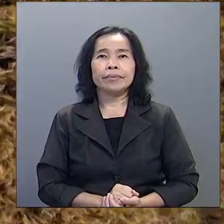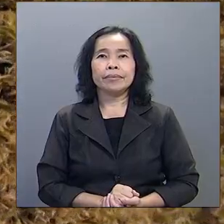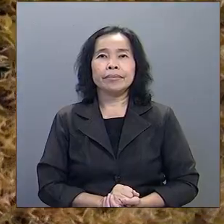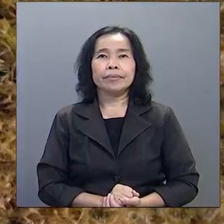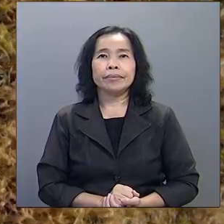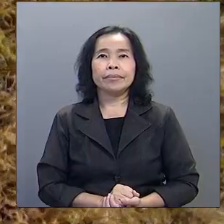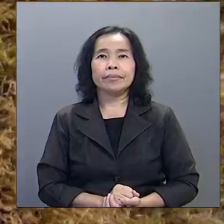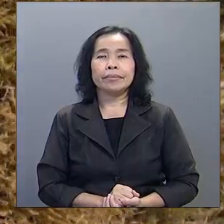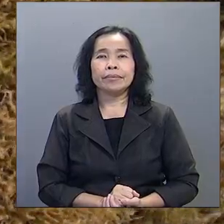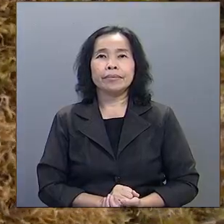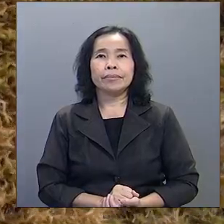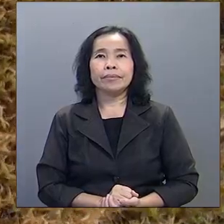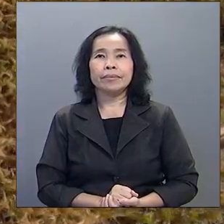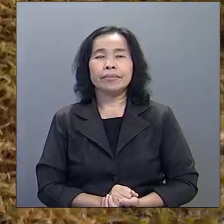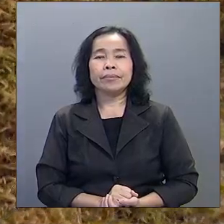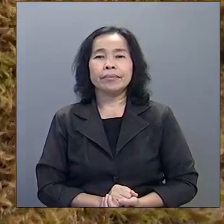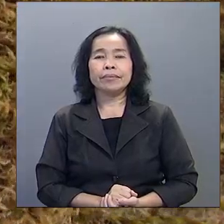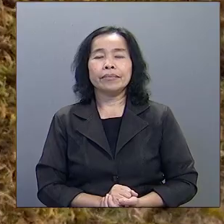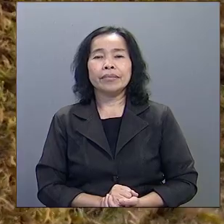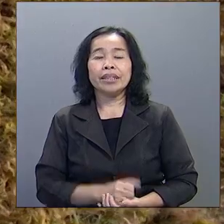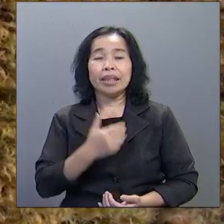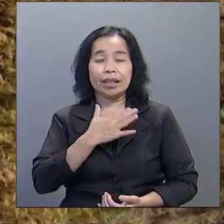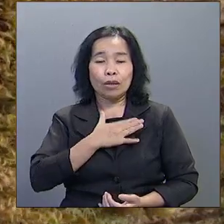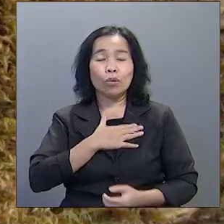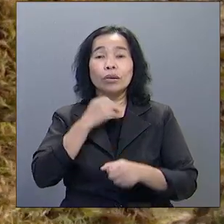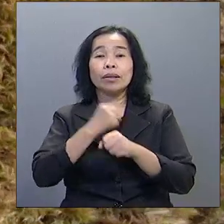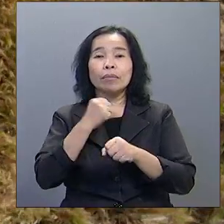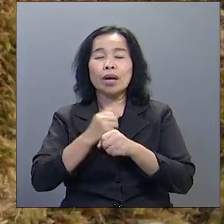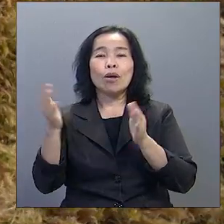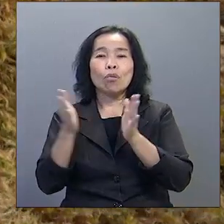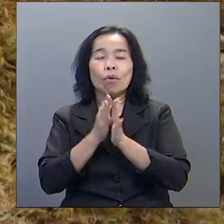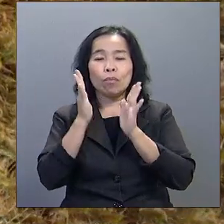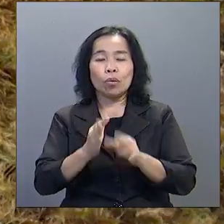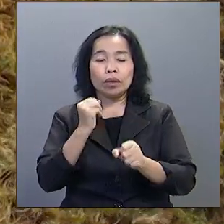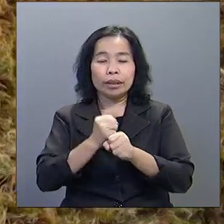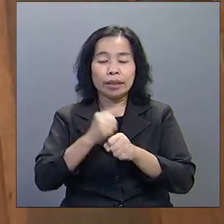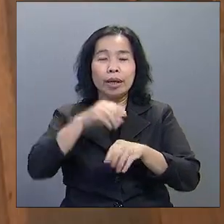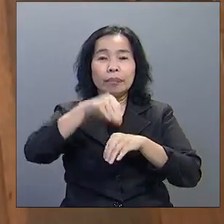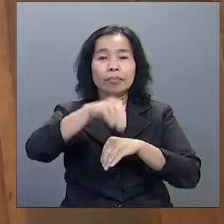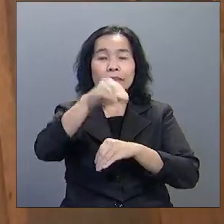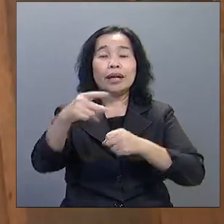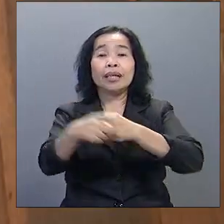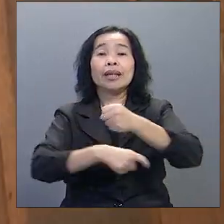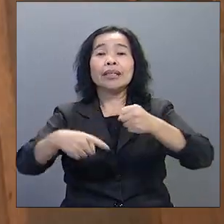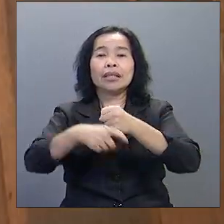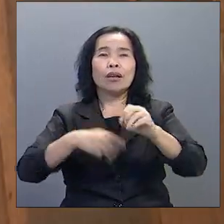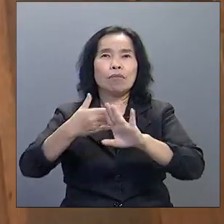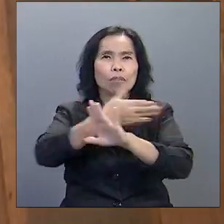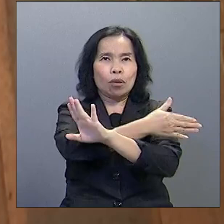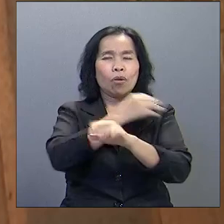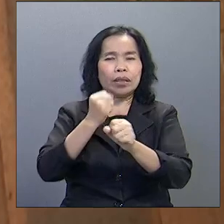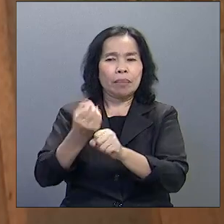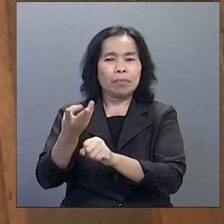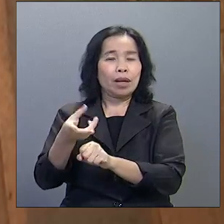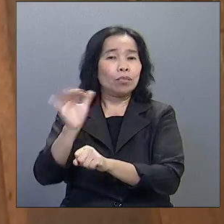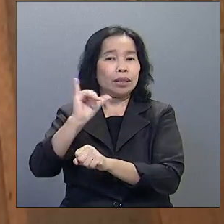ครับเอ่อจริงๆเราทำงานกับเกษตรกรก่อนที่เราจะมาทำตัวโลอสก